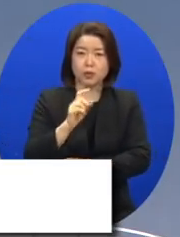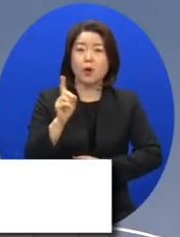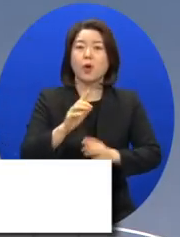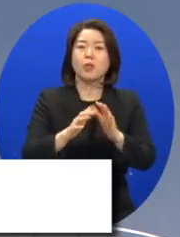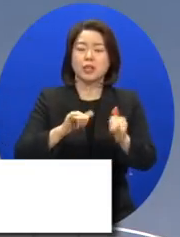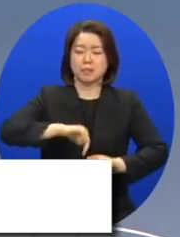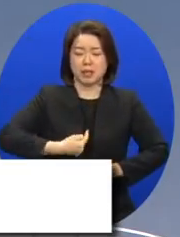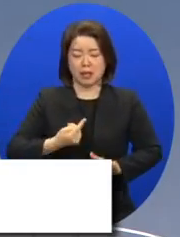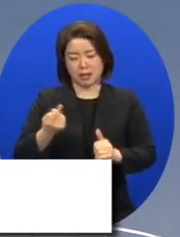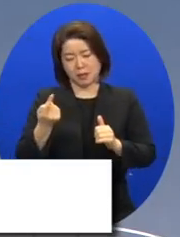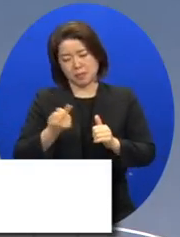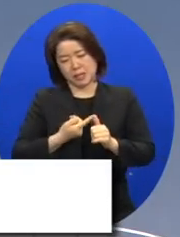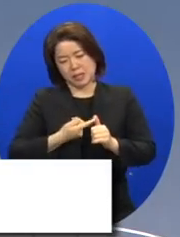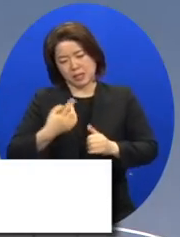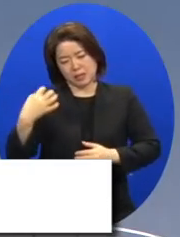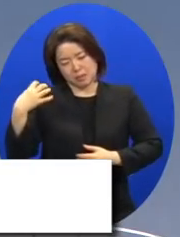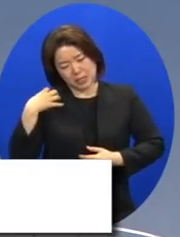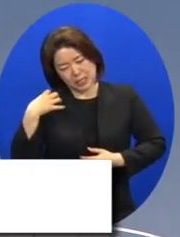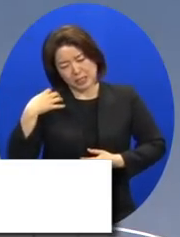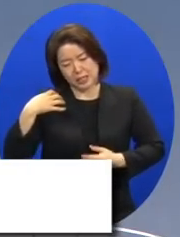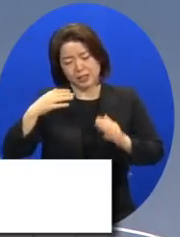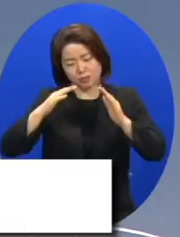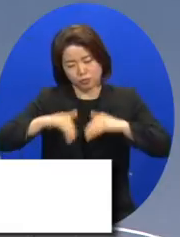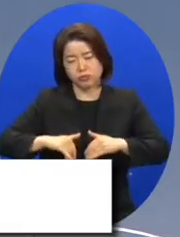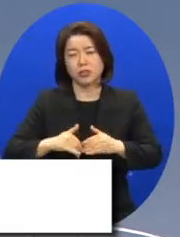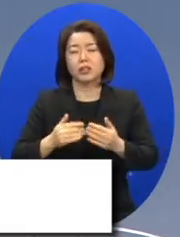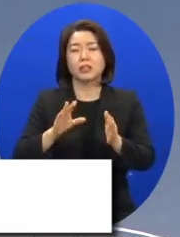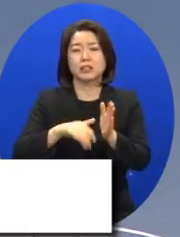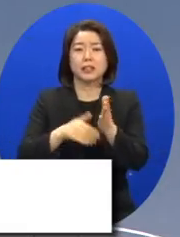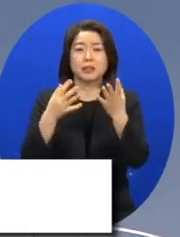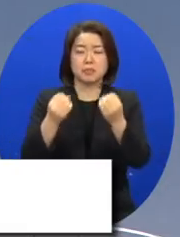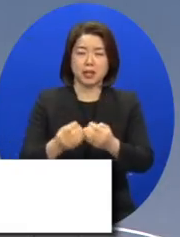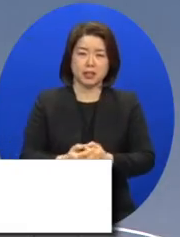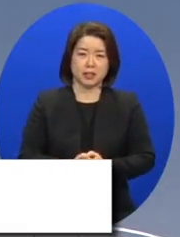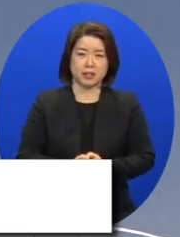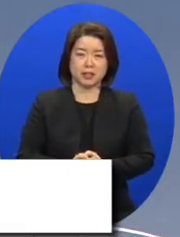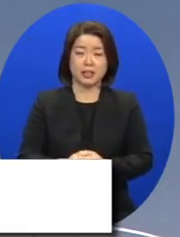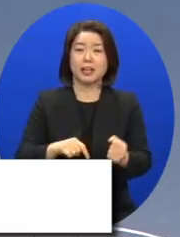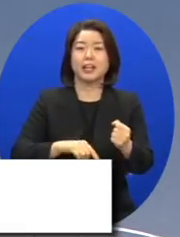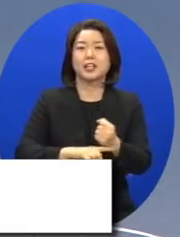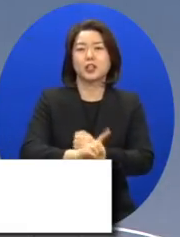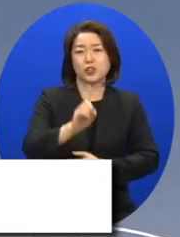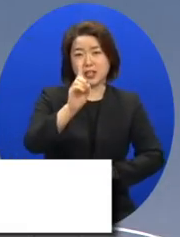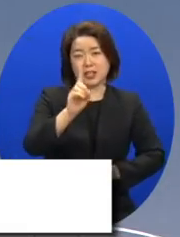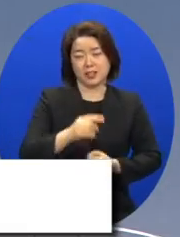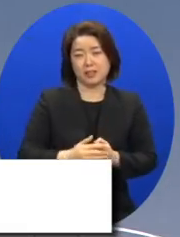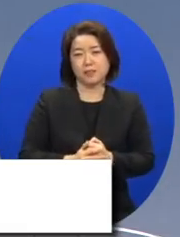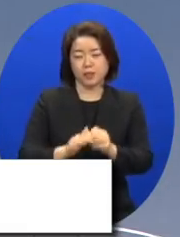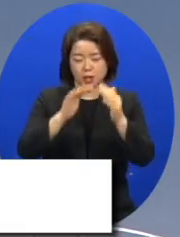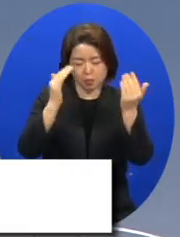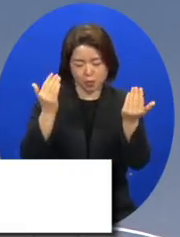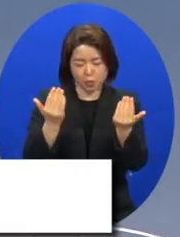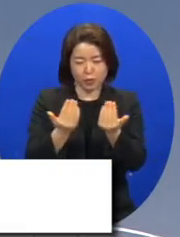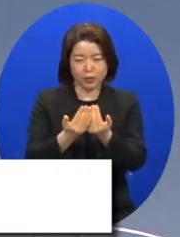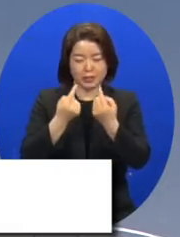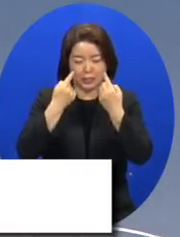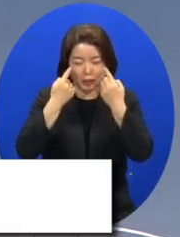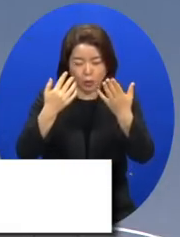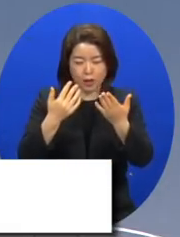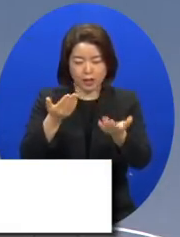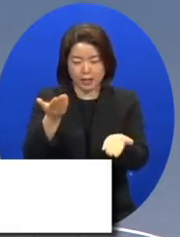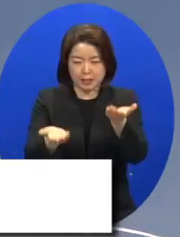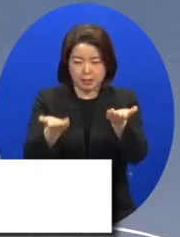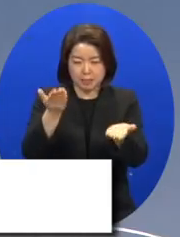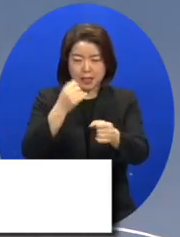사람들도 있습니다 이유는 안 합니다 모든 것을 정확하게 판단 하시는 주님을